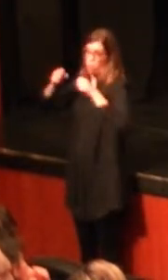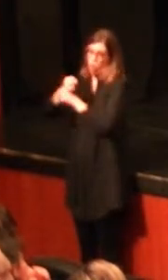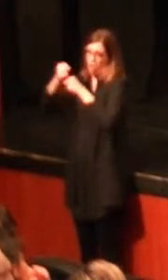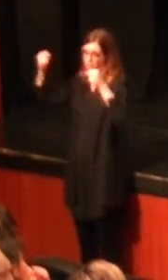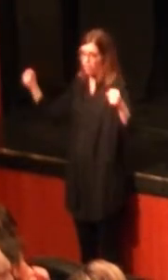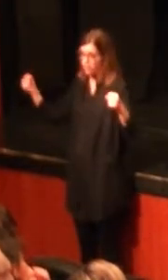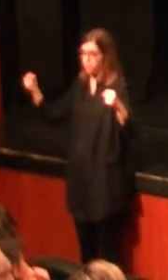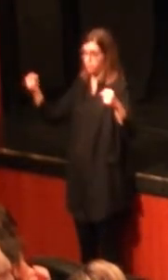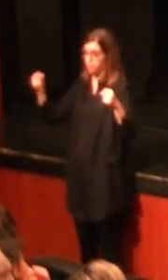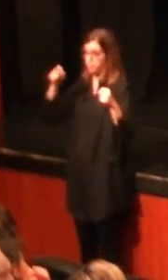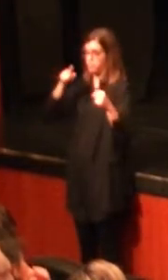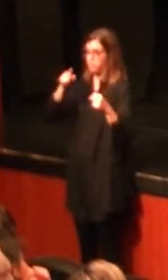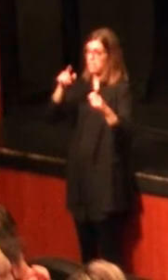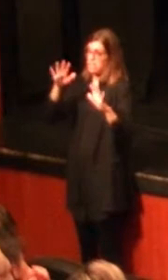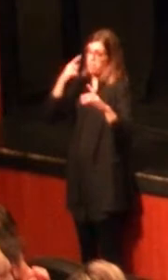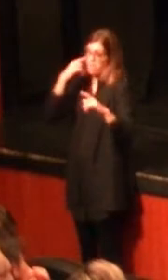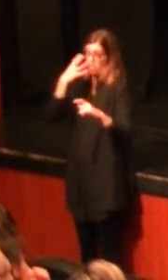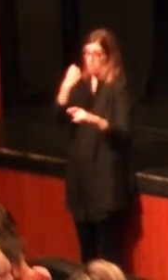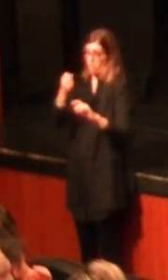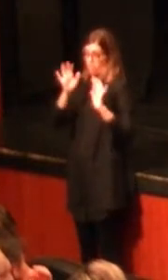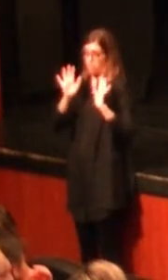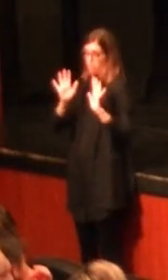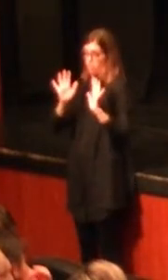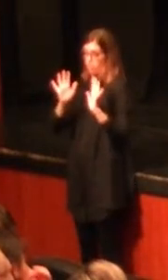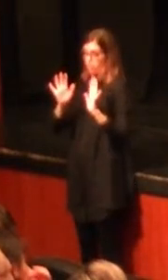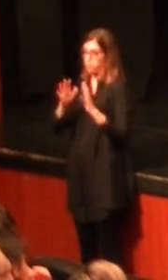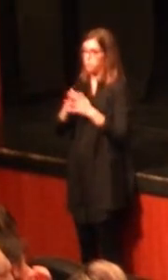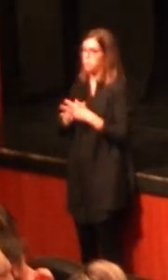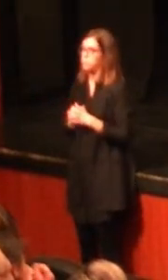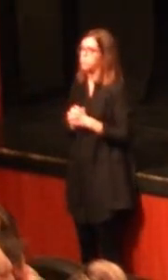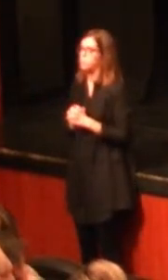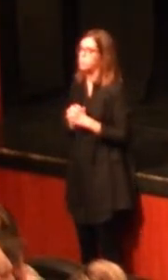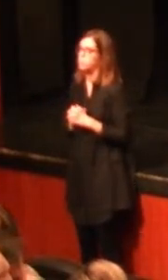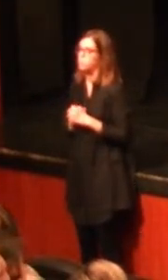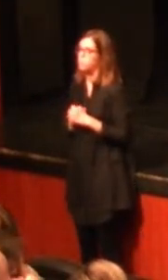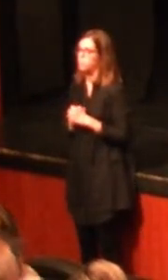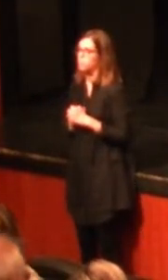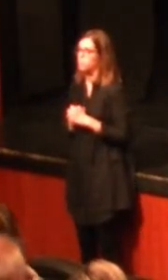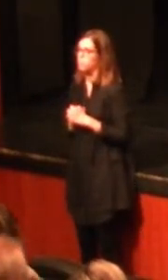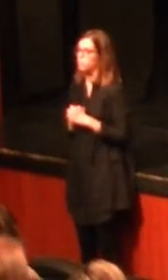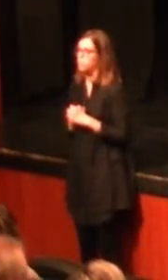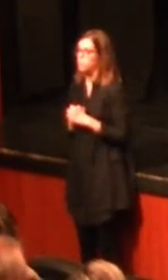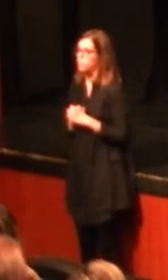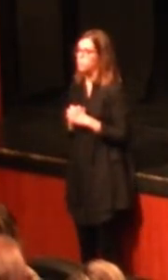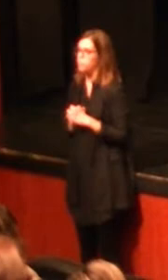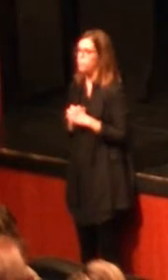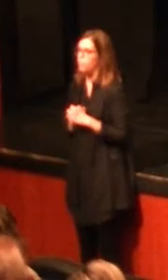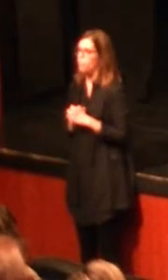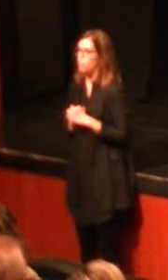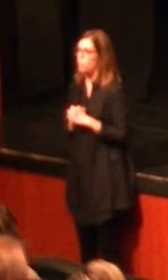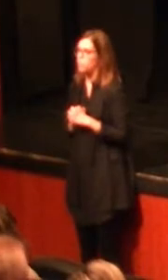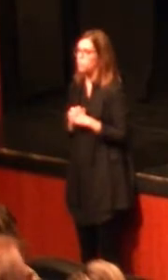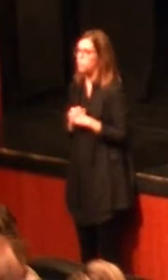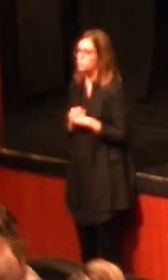lineal i molt caricatura, però espero que m'entengueu també com afecta la crisi d'aquesta història a nosaltres. Grans empreses del sector